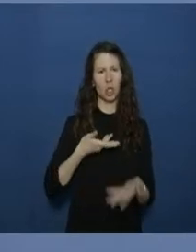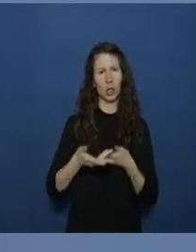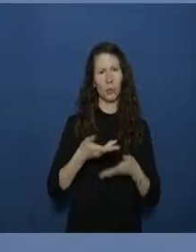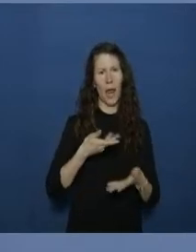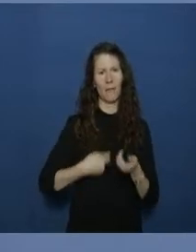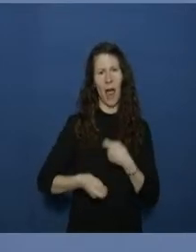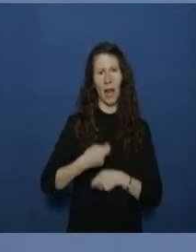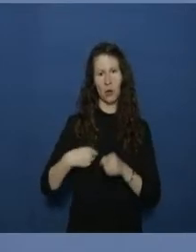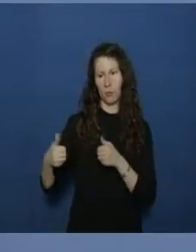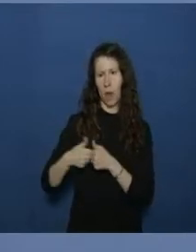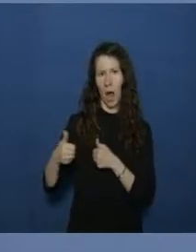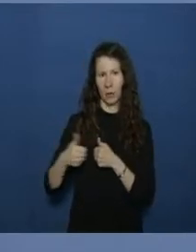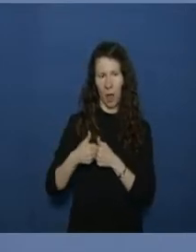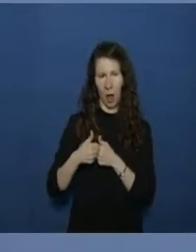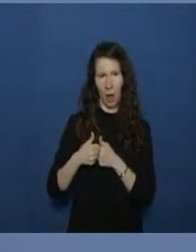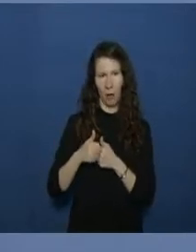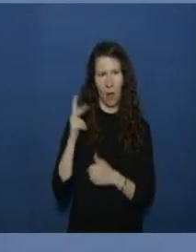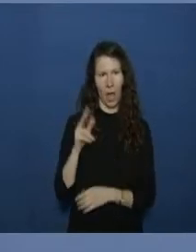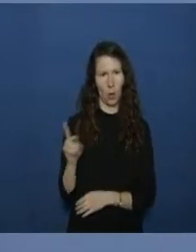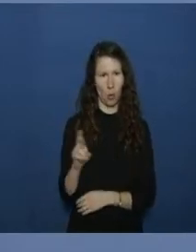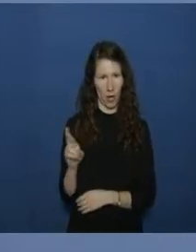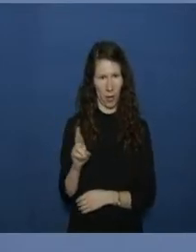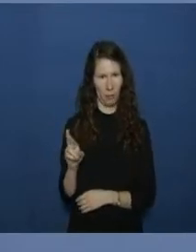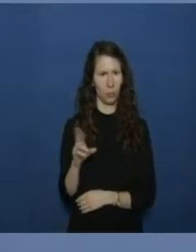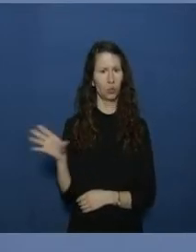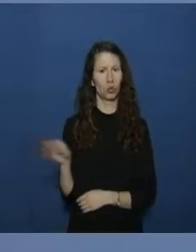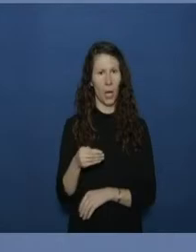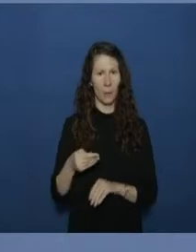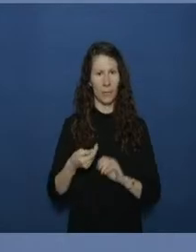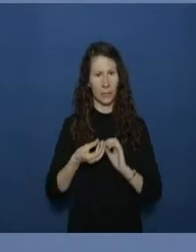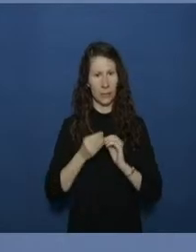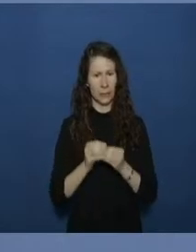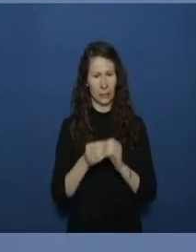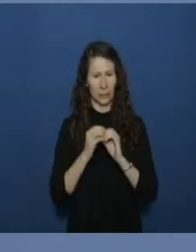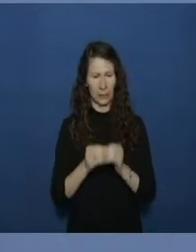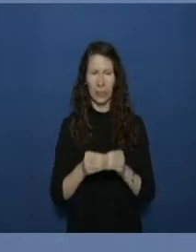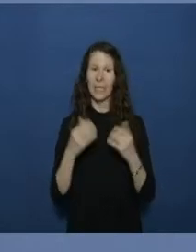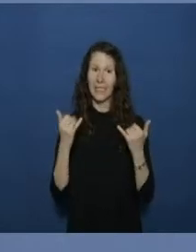Gesprächsverhandlungspartner Seten Gavirui, diese Verhandlungen zum Abschluss zu bringen.